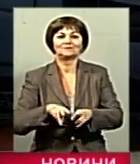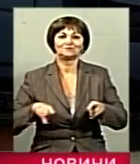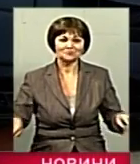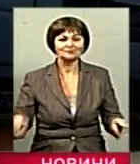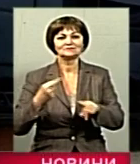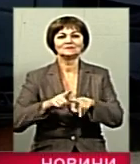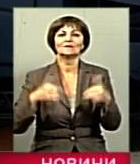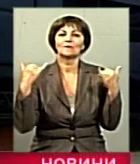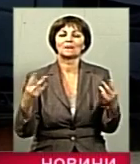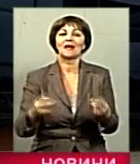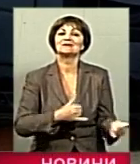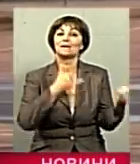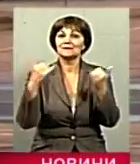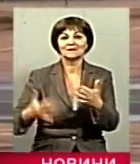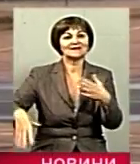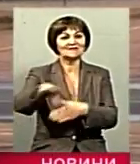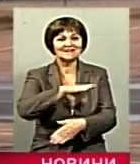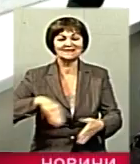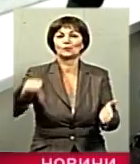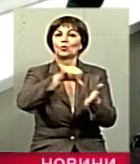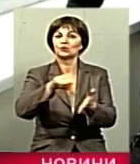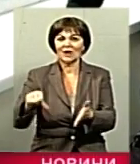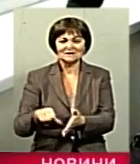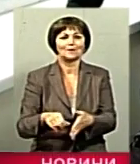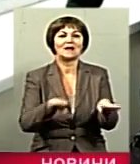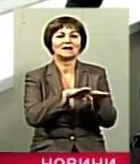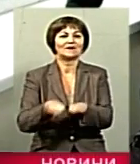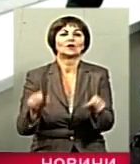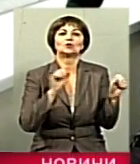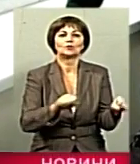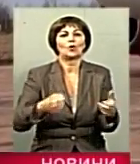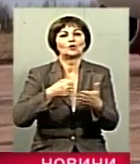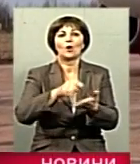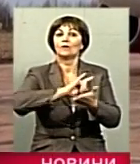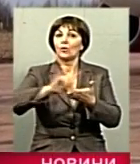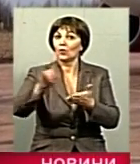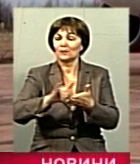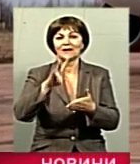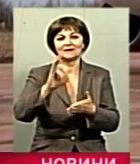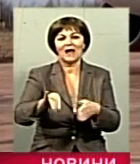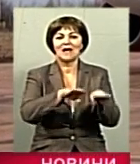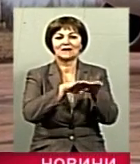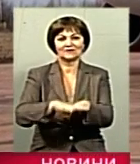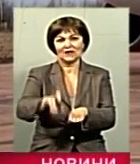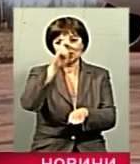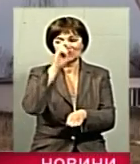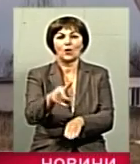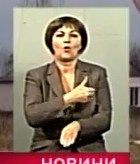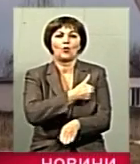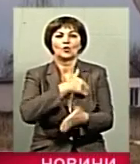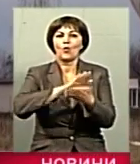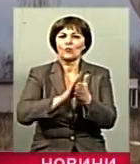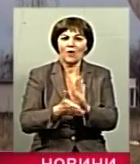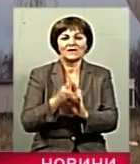створити конкуренцію та забезпечити усім учасникам ринку рівний доступ до польотів. На рівні держави мають намір створити такі умови